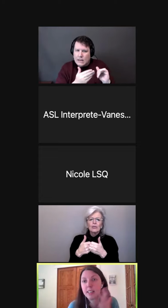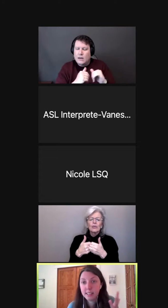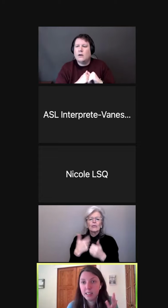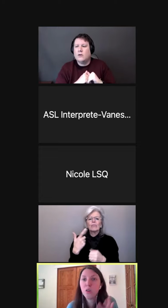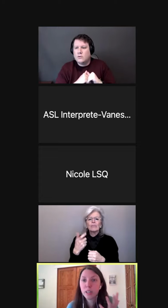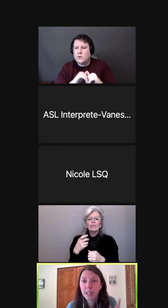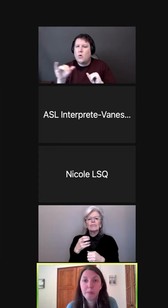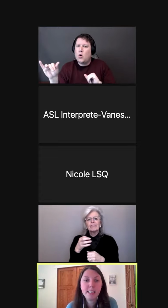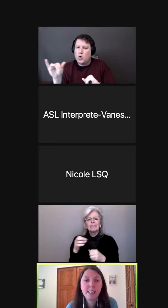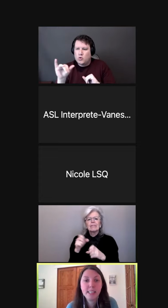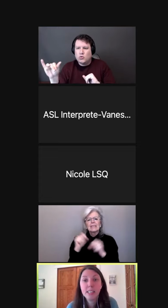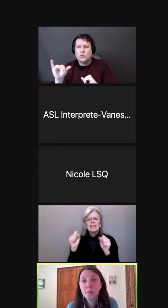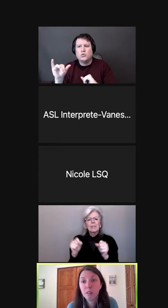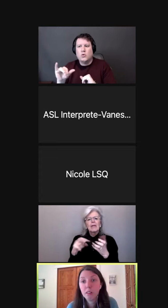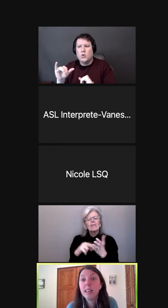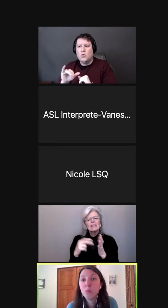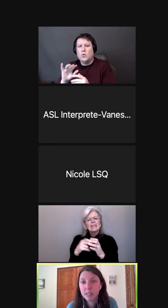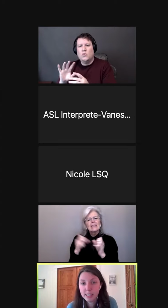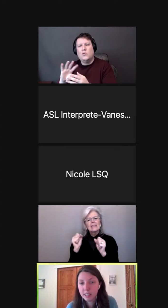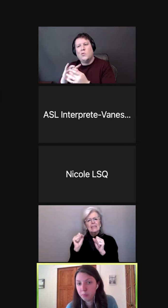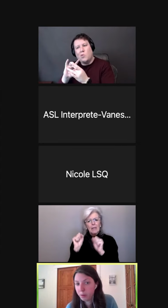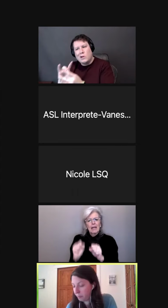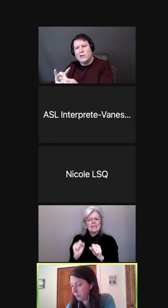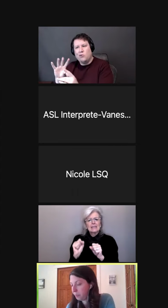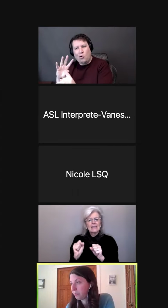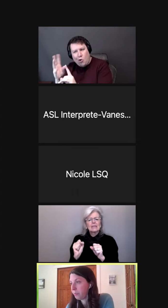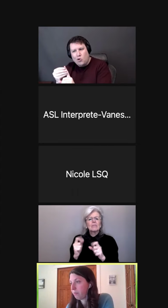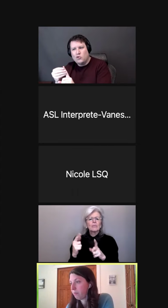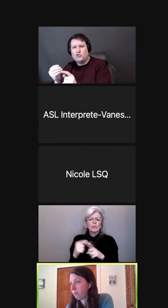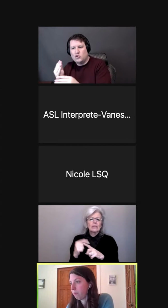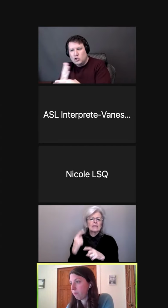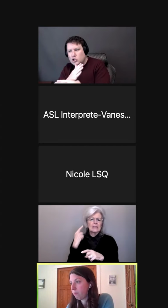systémiques,'est-à-dire le capacitisme et l'autisme.